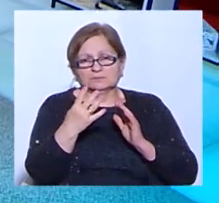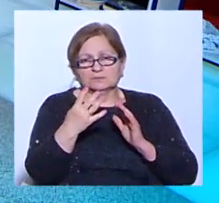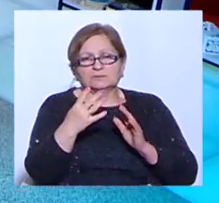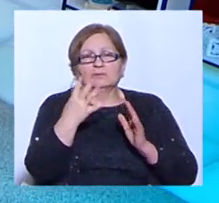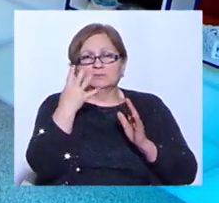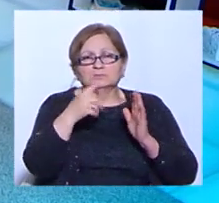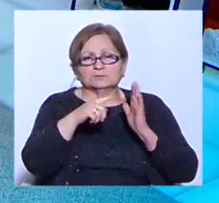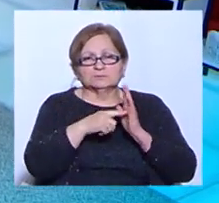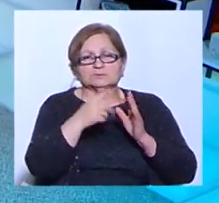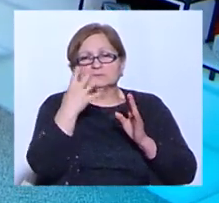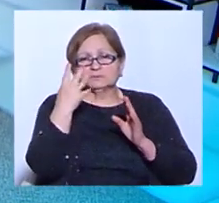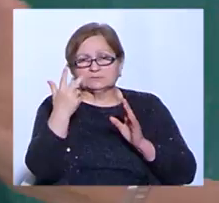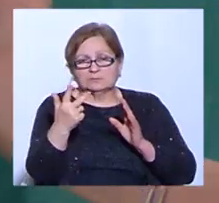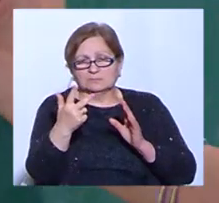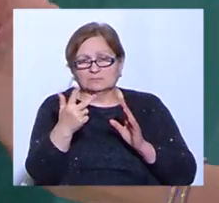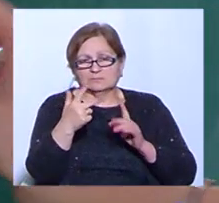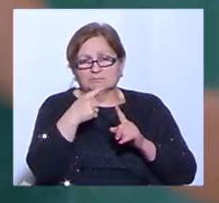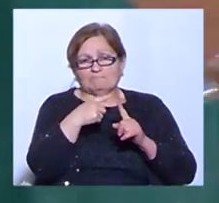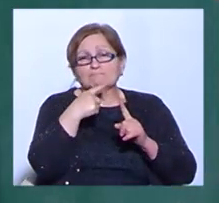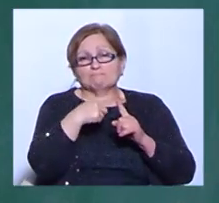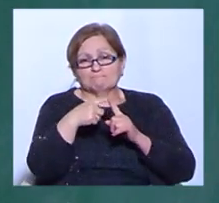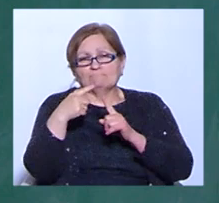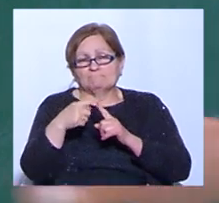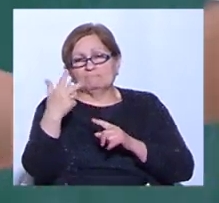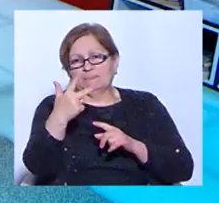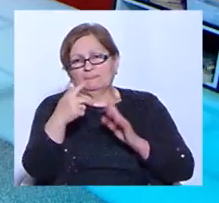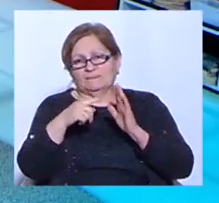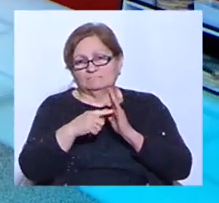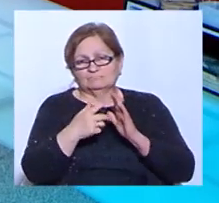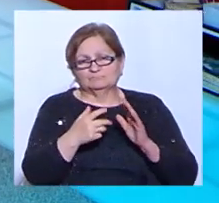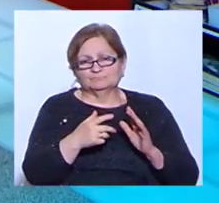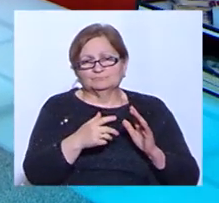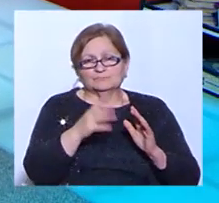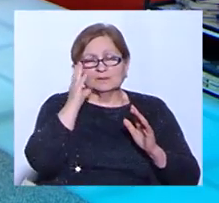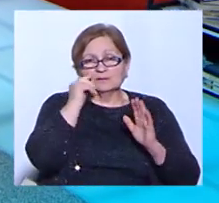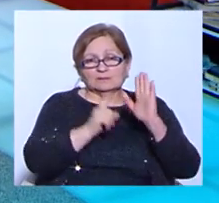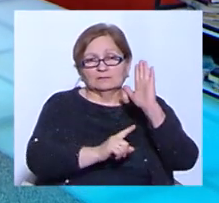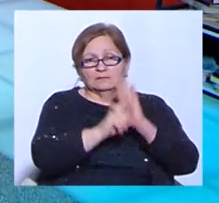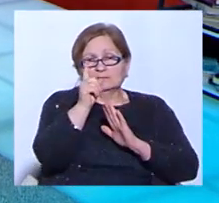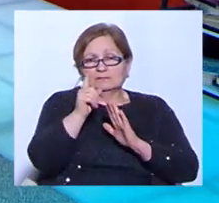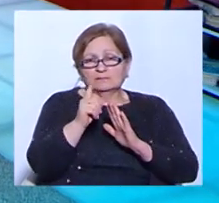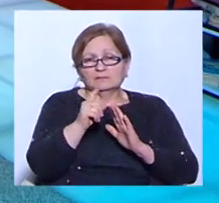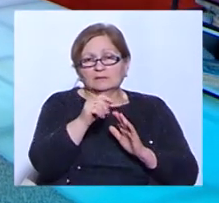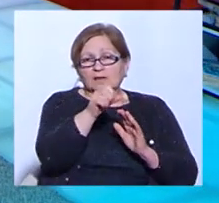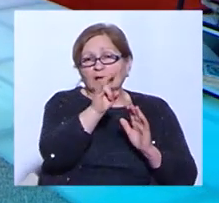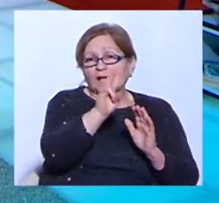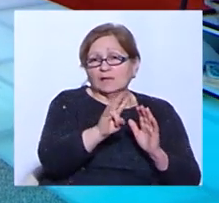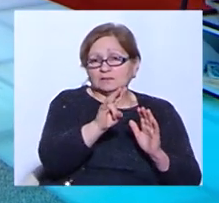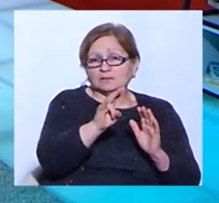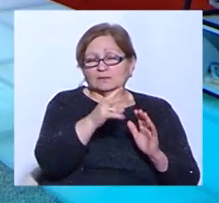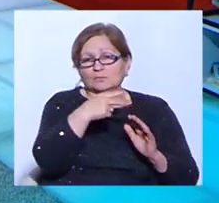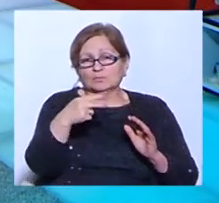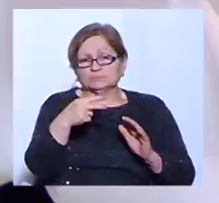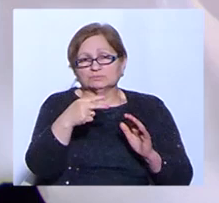4-ჯერ 3 და 3-ჯერ 3. ანუ დააკვირდით, როცა დავიწყოთ n-ი უდრის 4 შემთხვევისთვის იყო